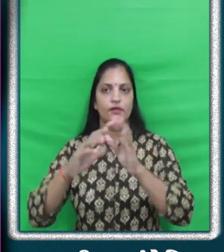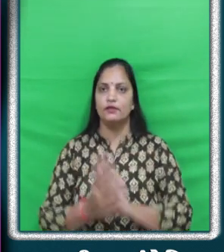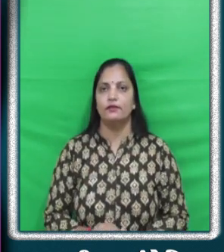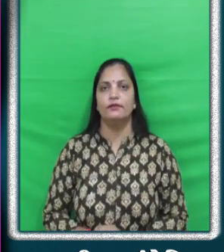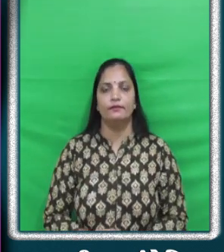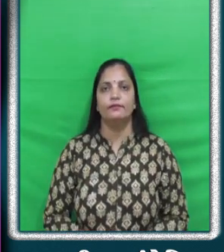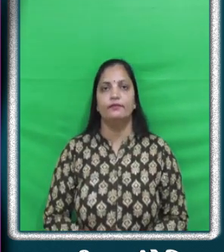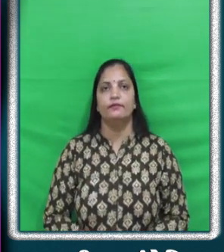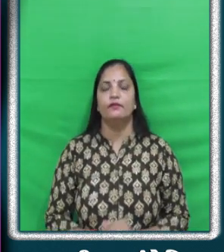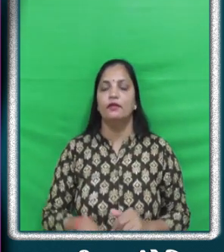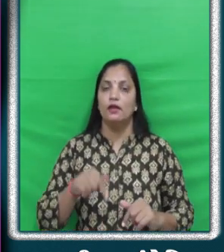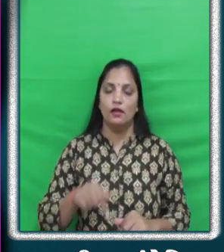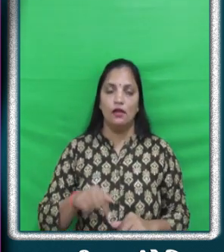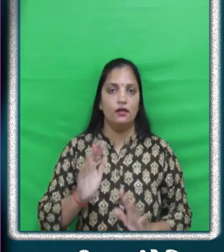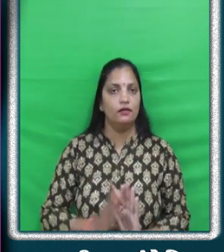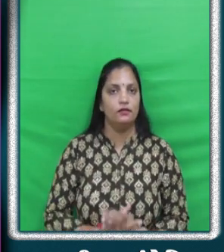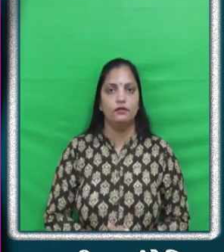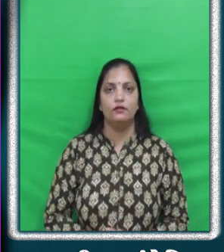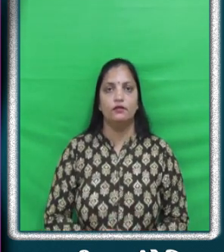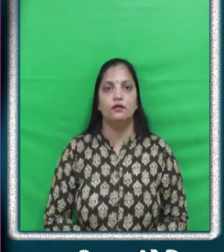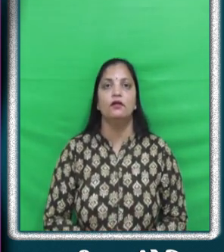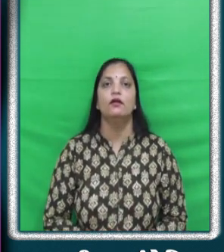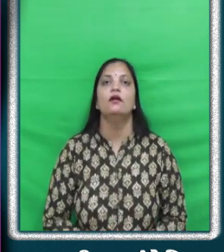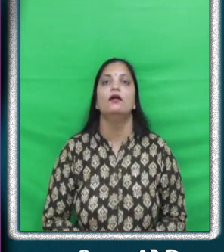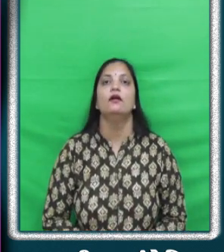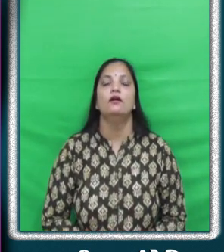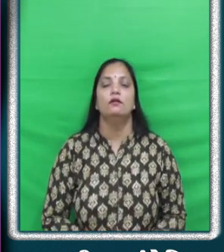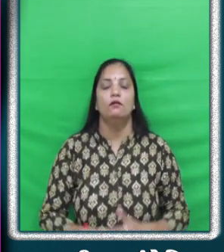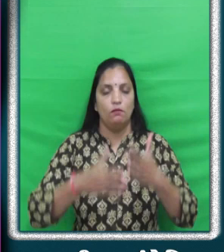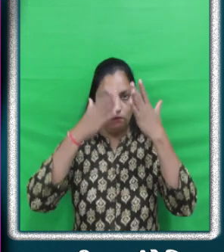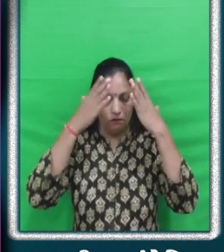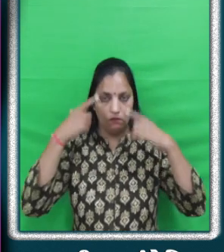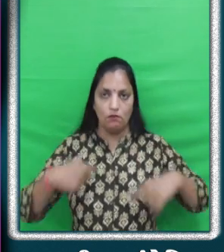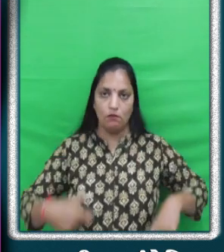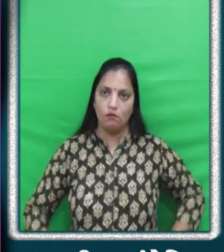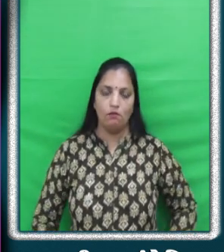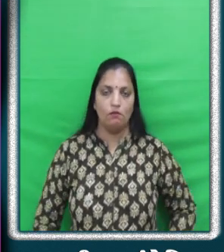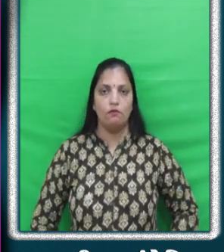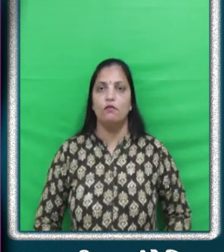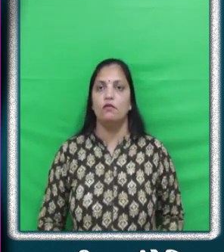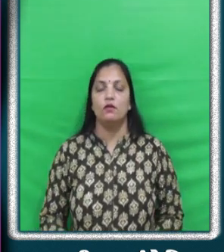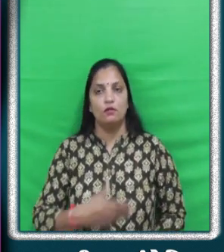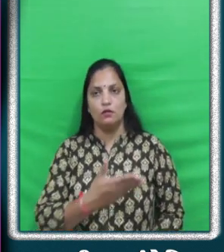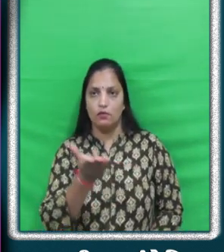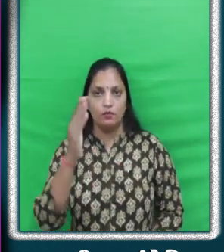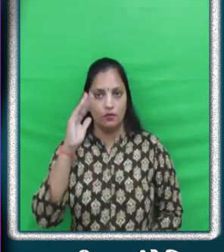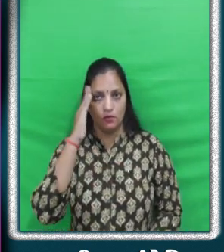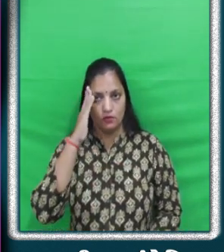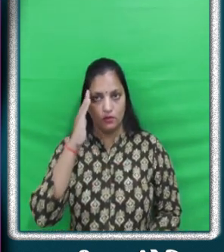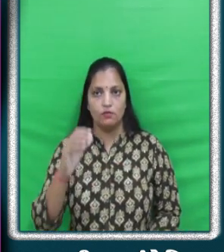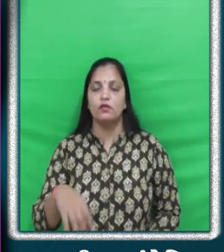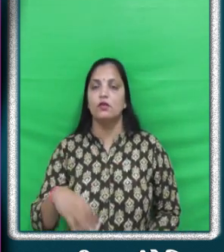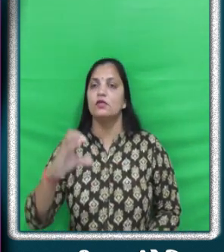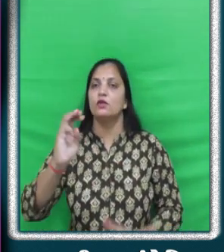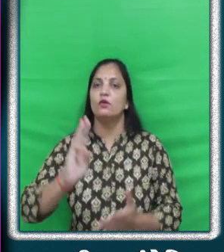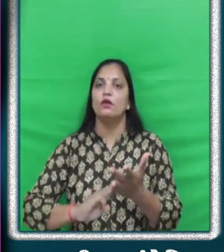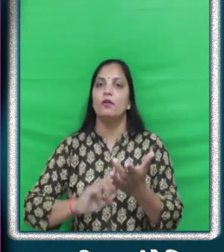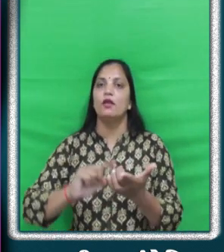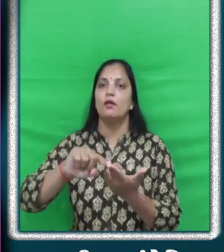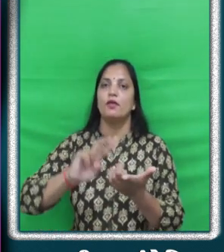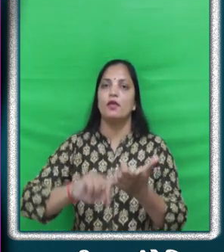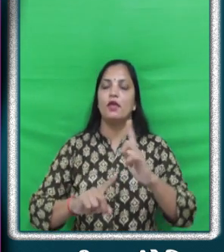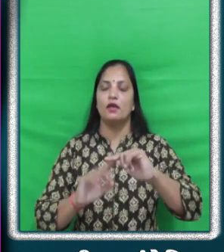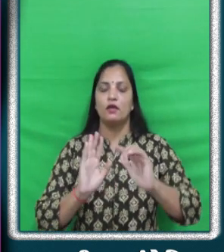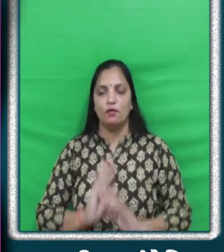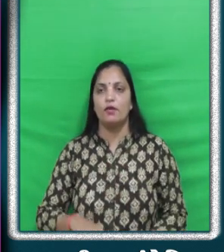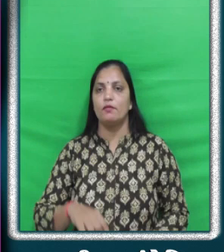તો વિદ્યાર્થી મિત્રો, આજે હતું મનુષ્યમાં ઉત્સર્જન વિશેનો અભ્યાસ કર્યો. તમને સમજાયું હોય તો તમારે કમેન્ટની